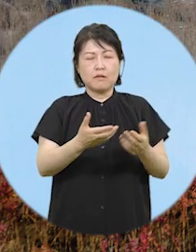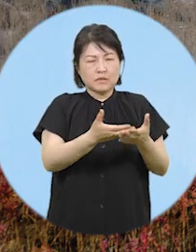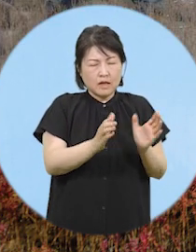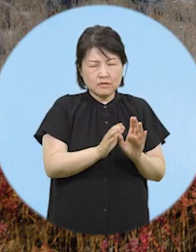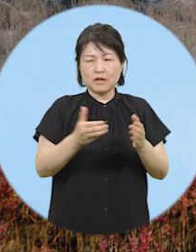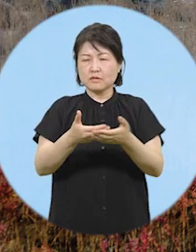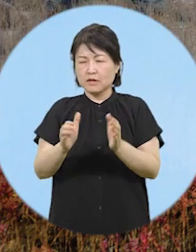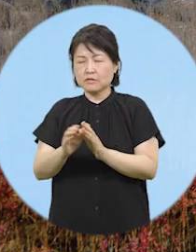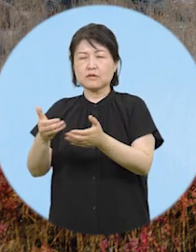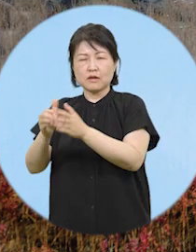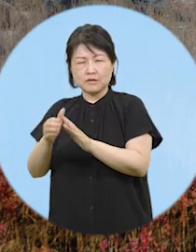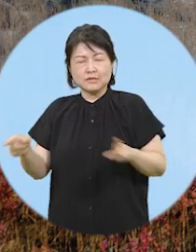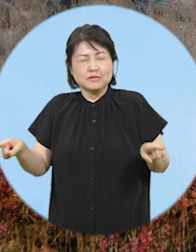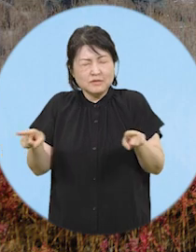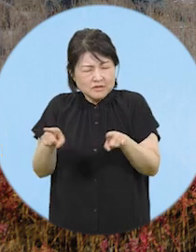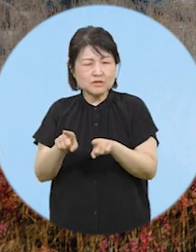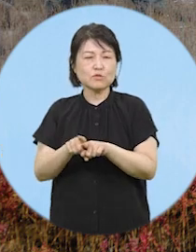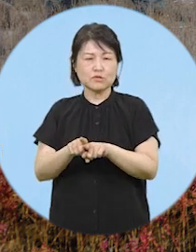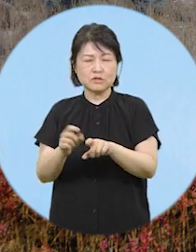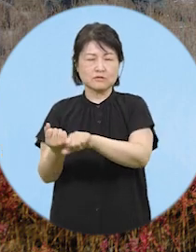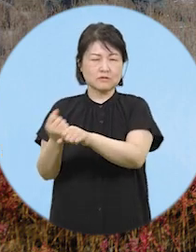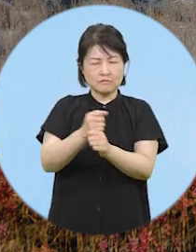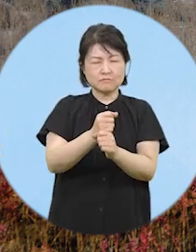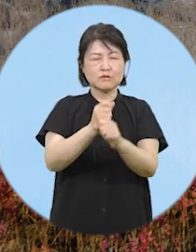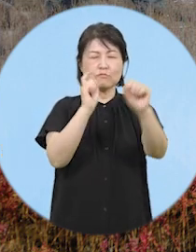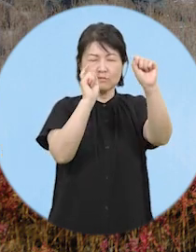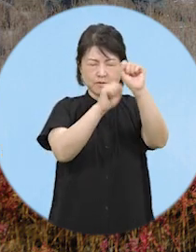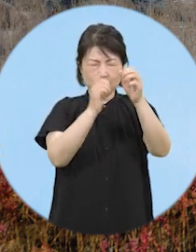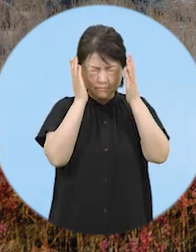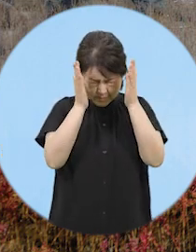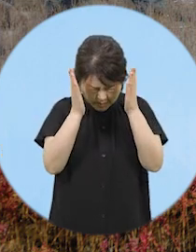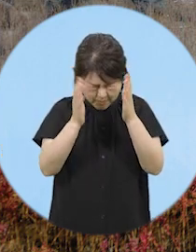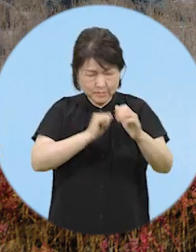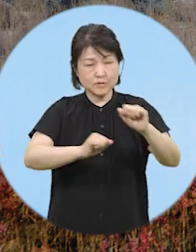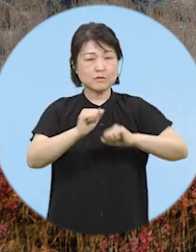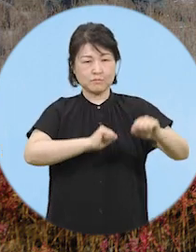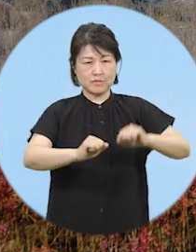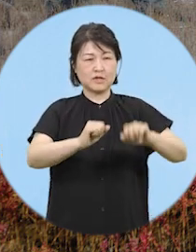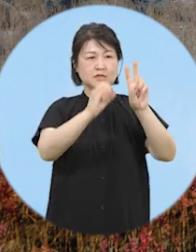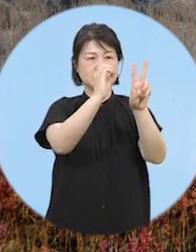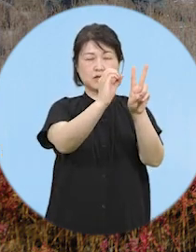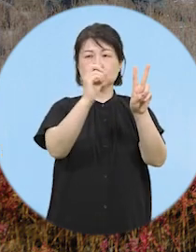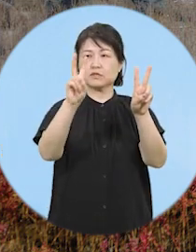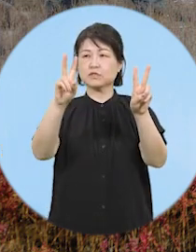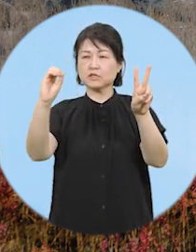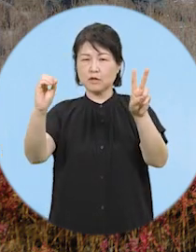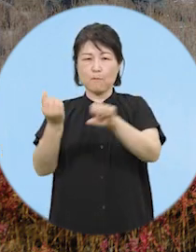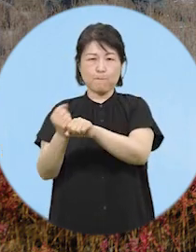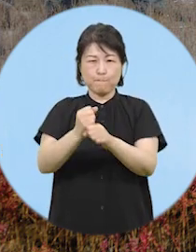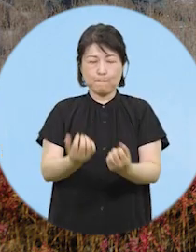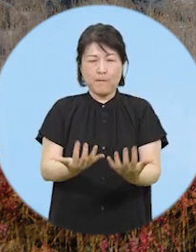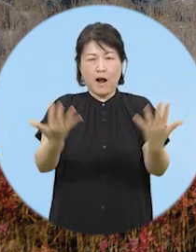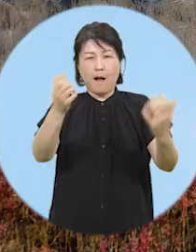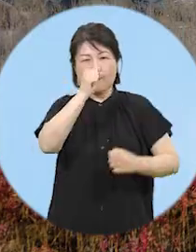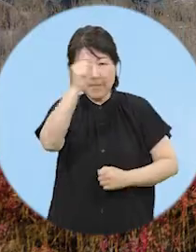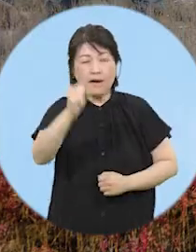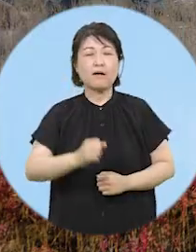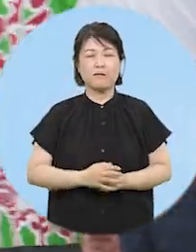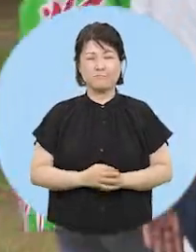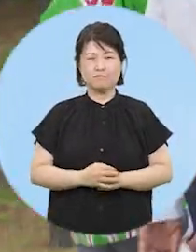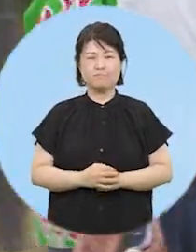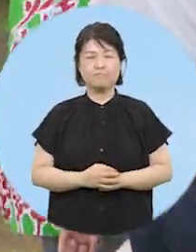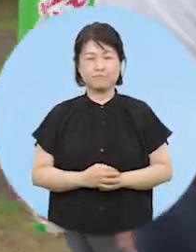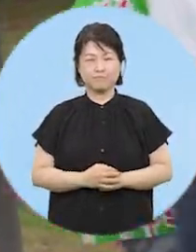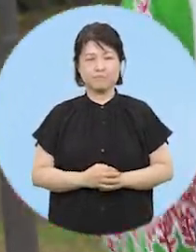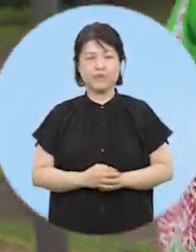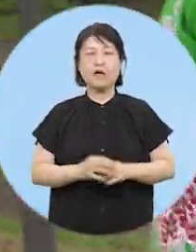間団体らと一体となって再生活動に取り組み、2020年に七面草を復活させました。